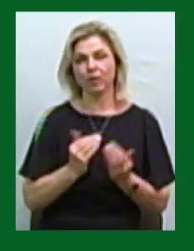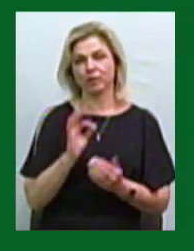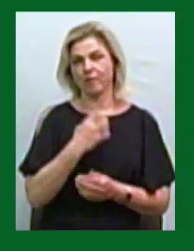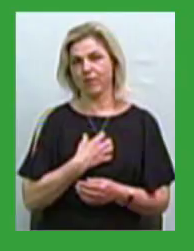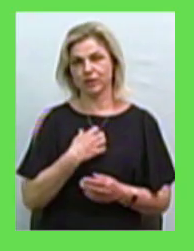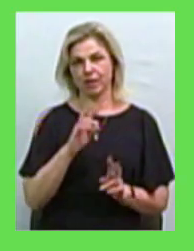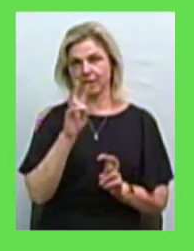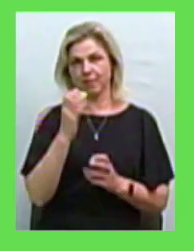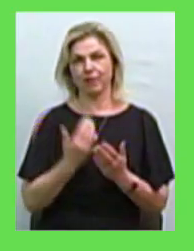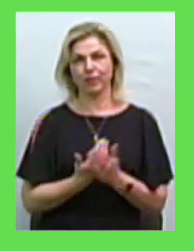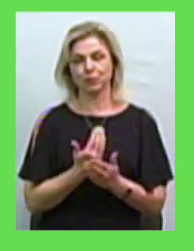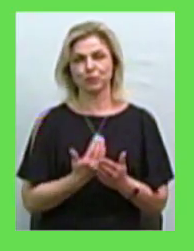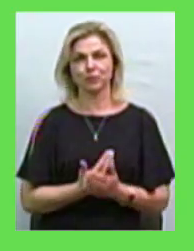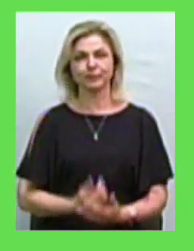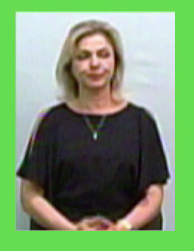випуску.